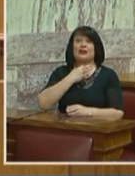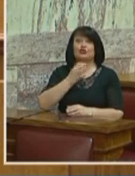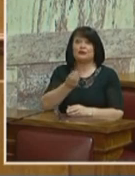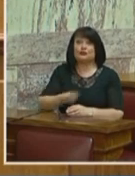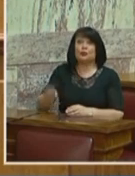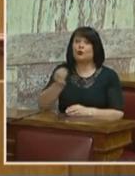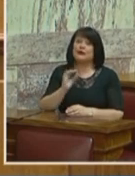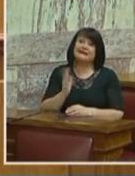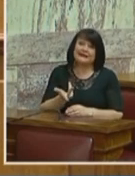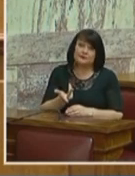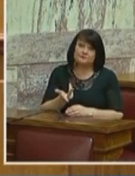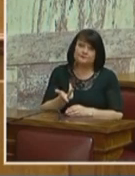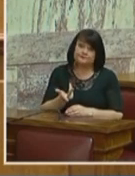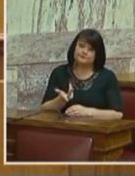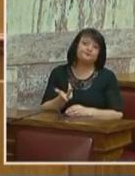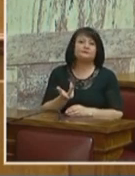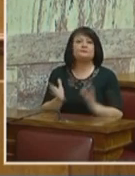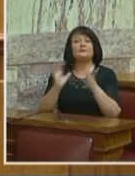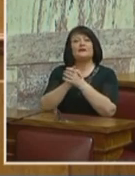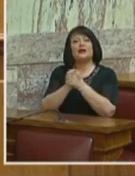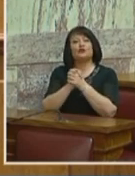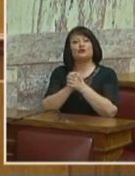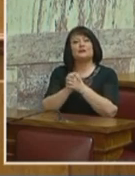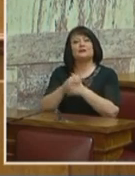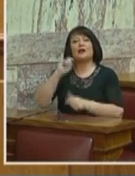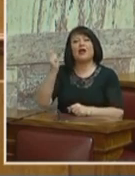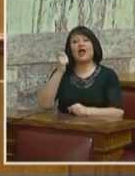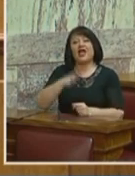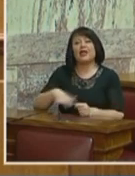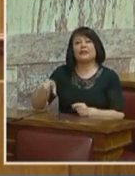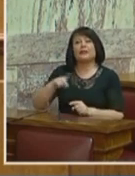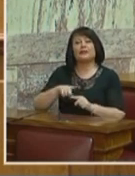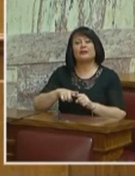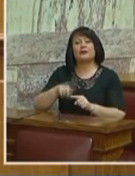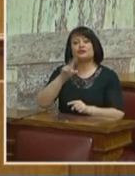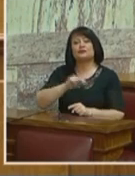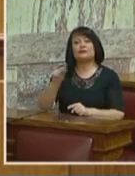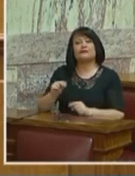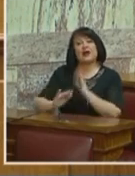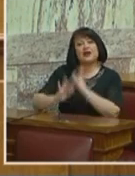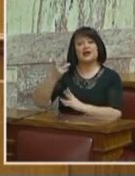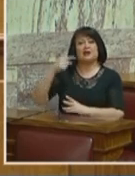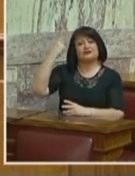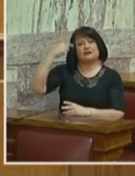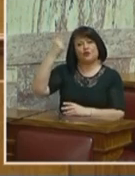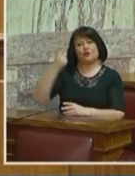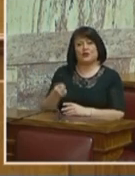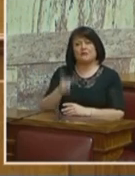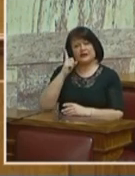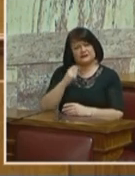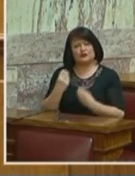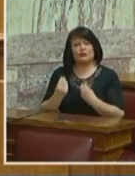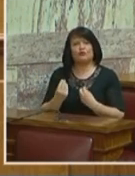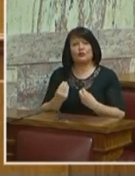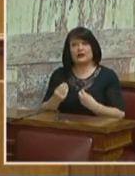ποτέ την ενότητα του έθνους σε ένα κοινό όραμα εθνικής αναγέννησης. Γνωρίζω καλά ότι το έργο της